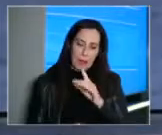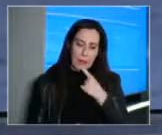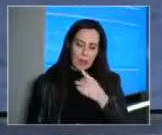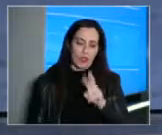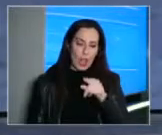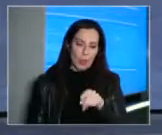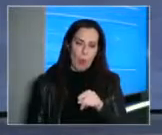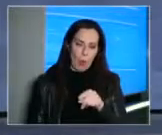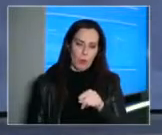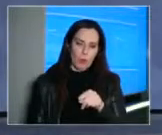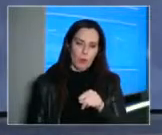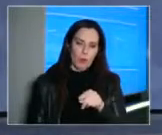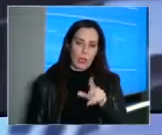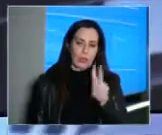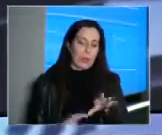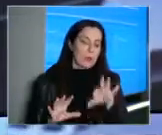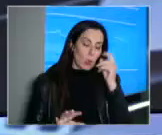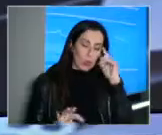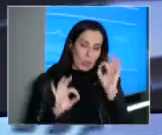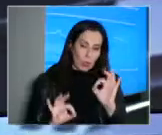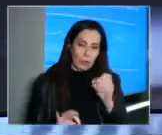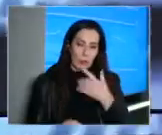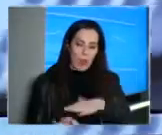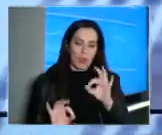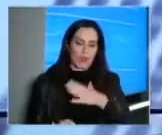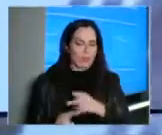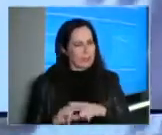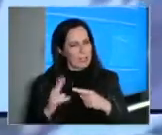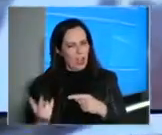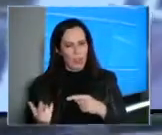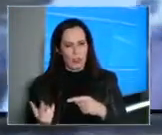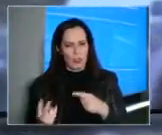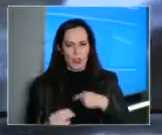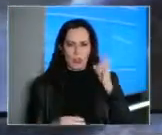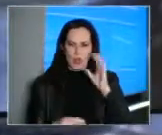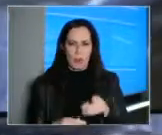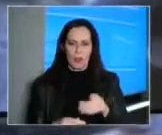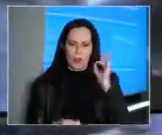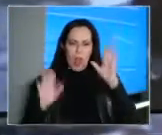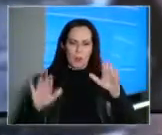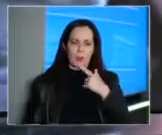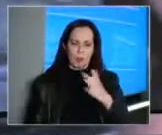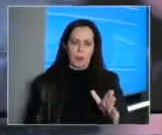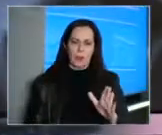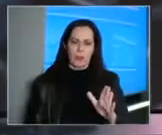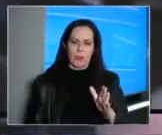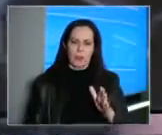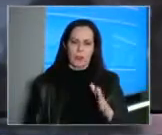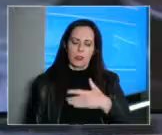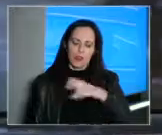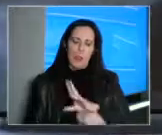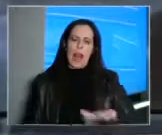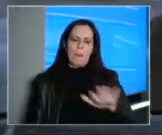בו, אפשר למצוא את ההיגיון בו אם ממש רוצים, מצד שני אני שומע אישה מוסלמית שאומרת, תשמע, זה מגן עליי